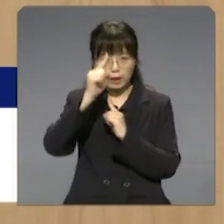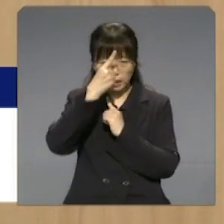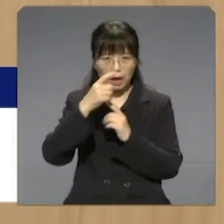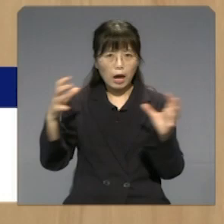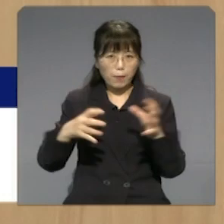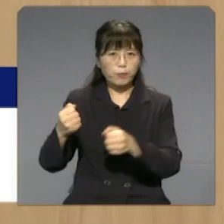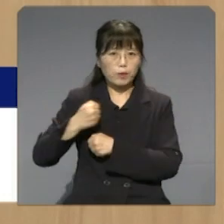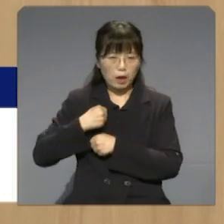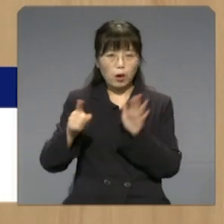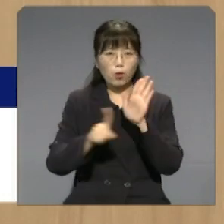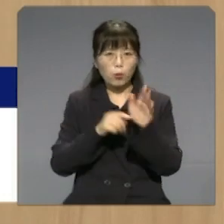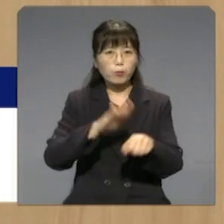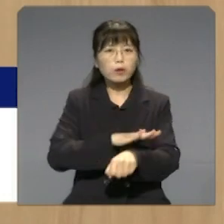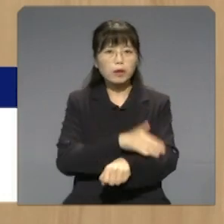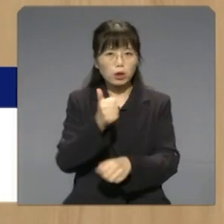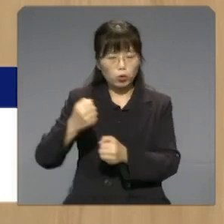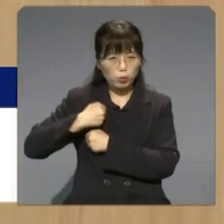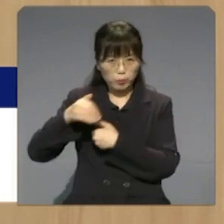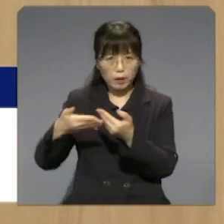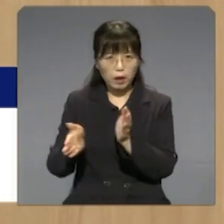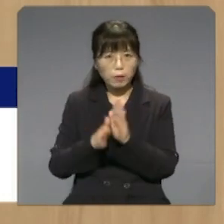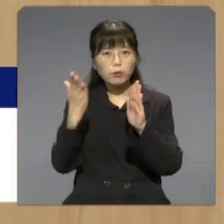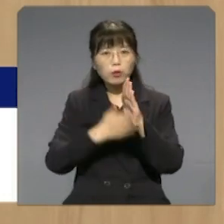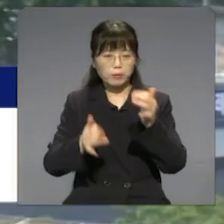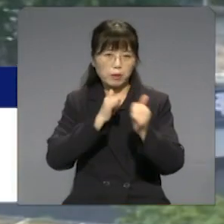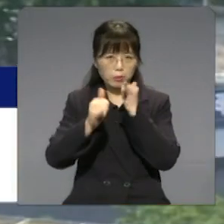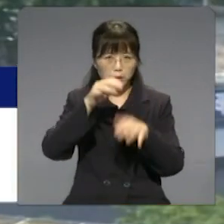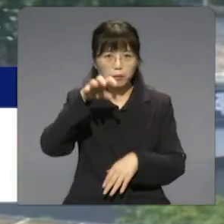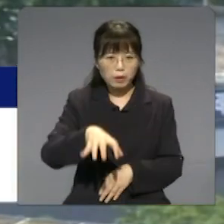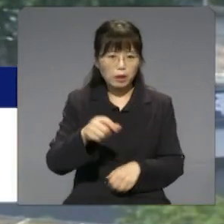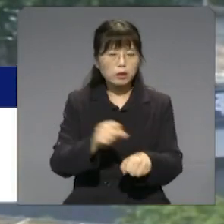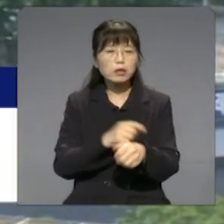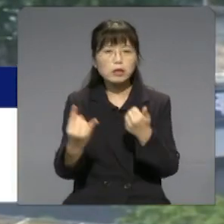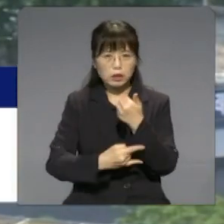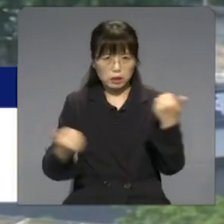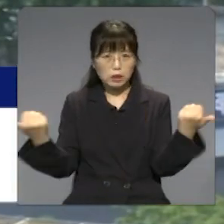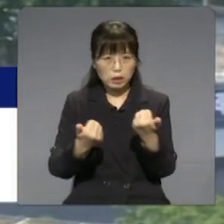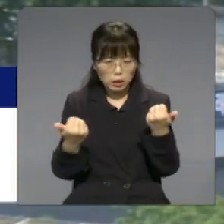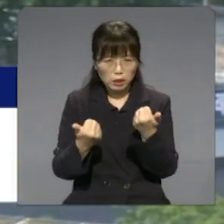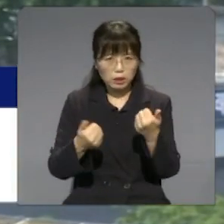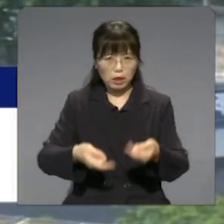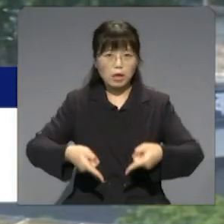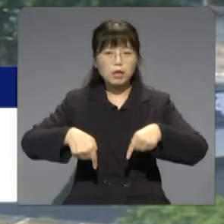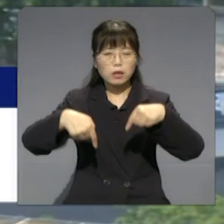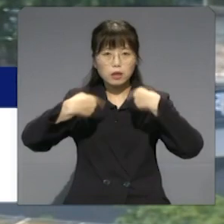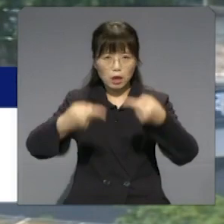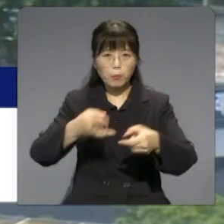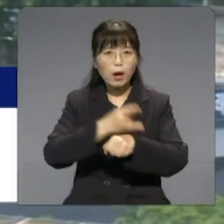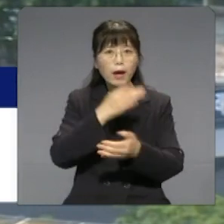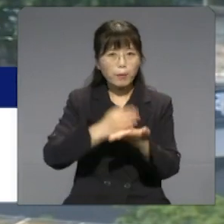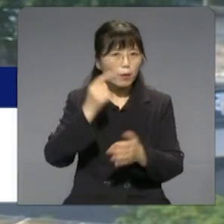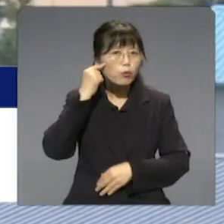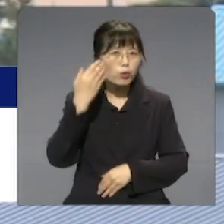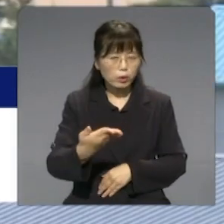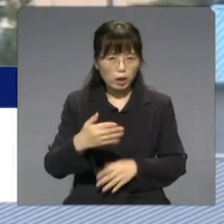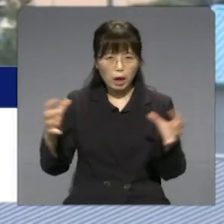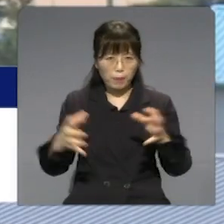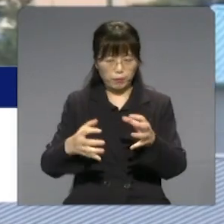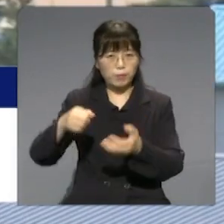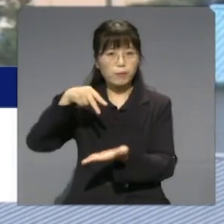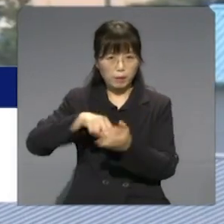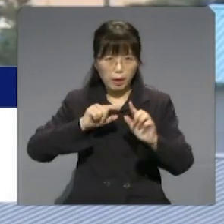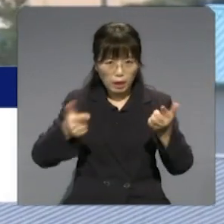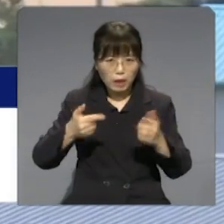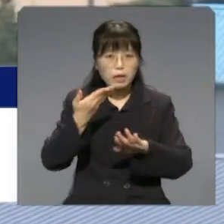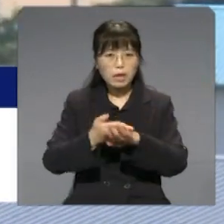이성준 합참 공보실장은 국방부 정례 브리핑에서 특위 협의체 참여 여부를 묻는 질문에 합참 차원이 아니라